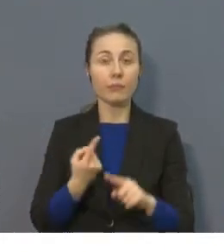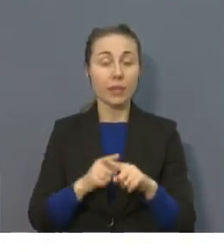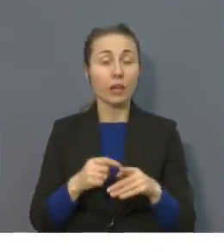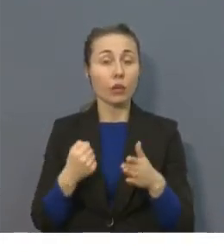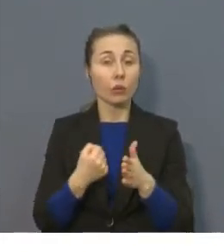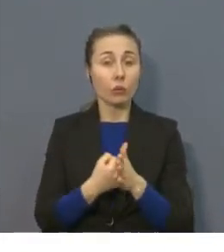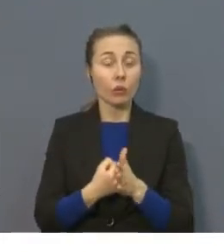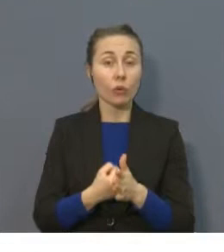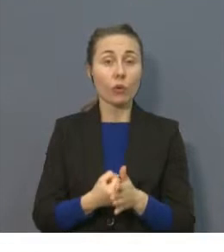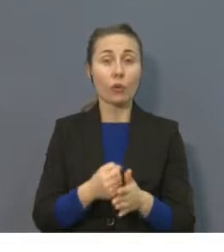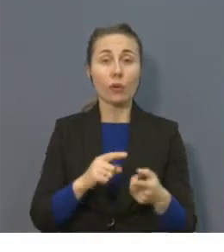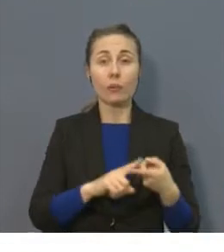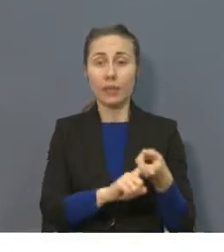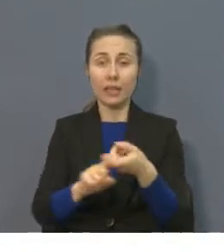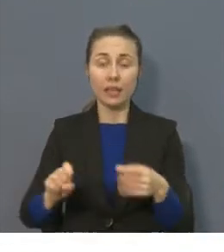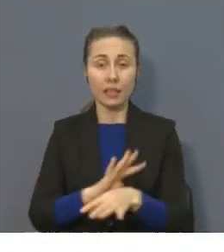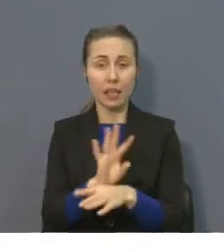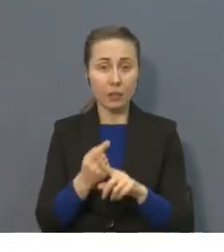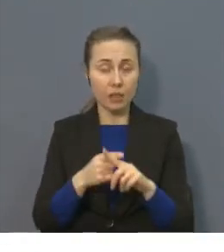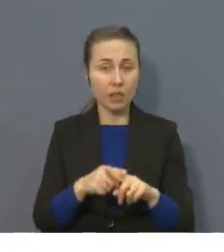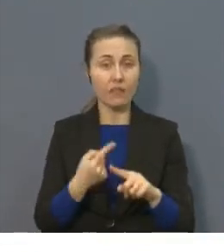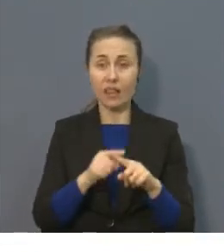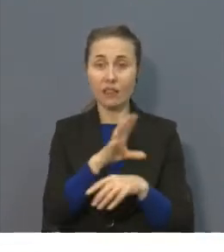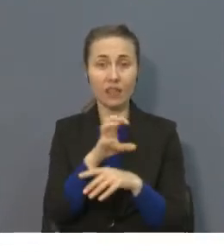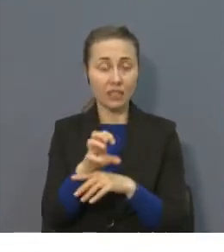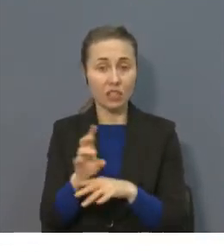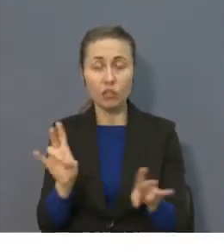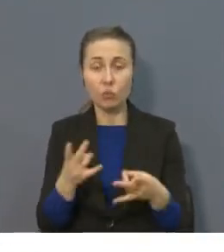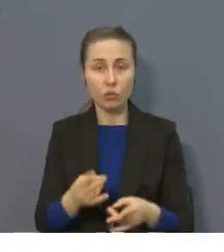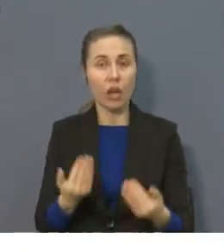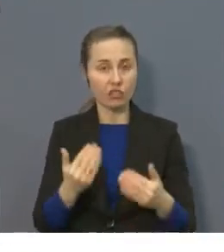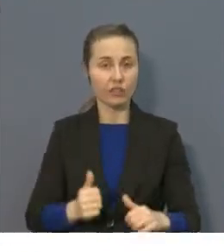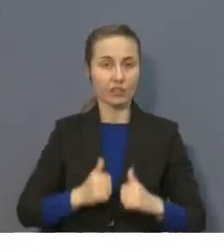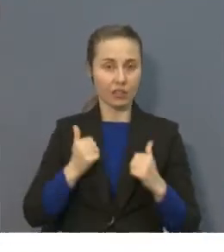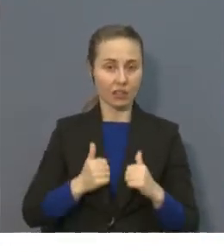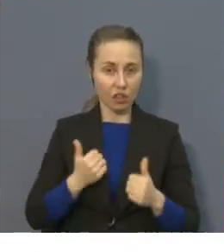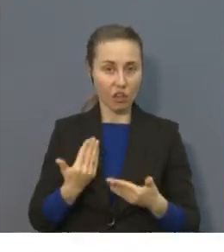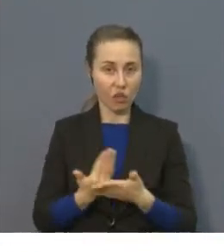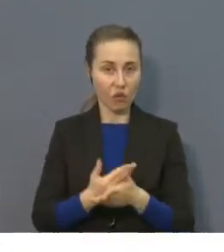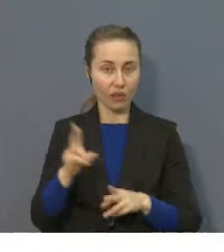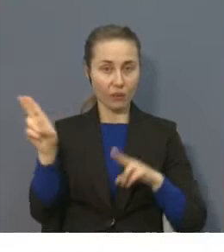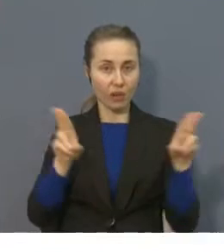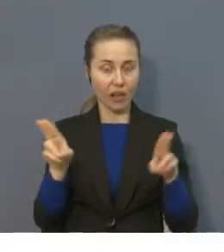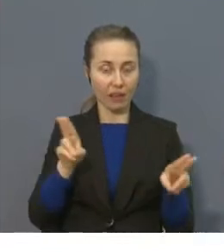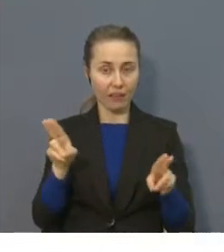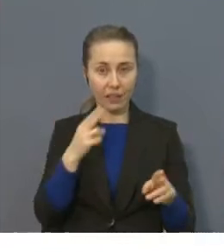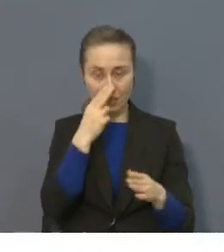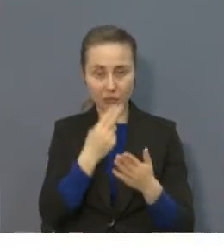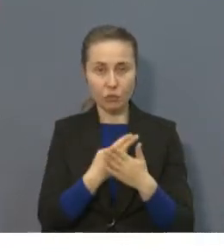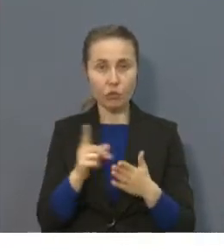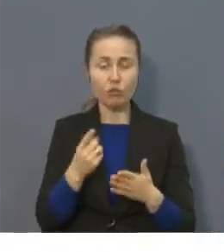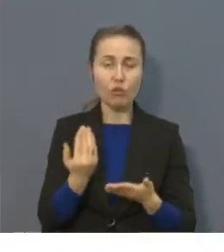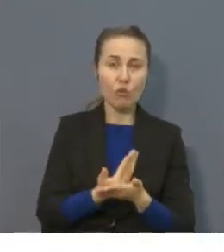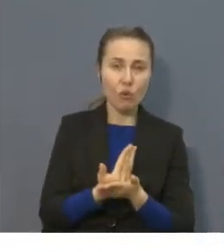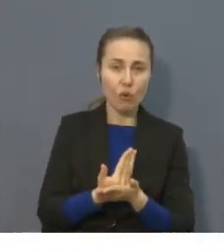камерасы арқылы, яғни телефон болсын, ноутбук болсын, немесе веб-камералар болсын, өз жағынан камераларын қосып,